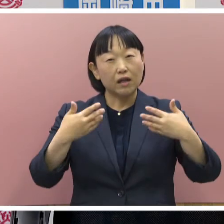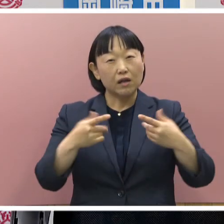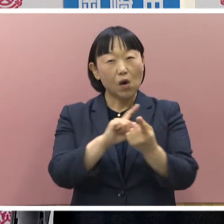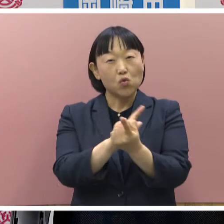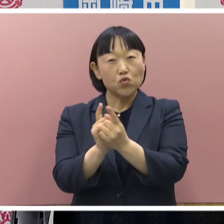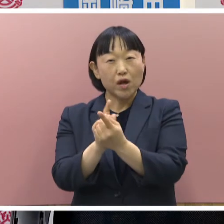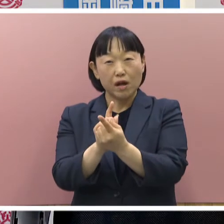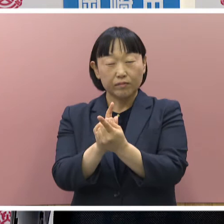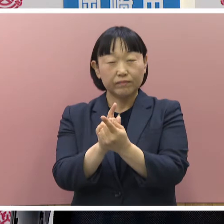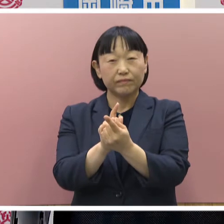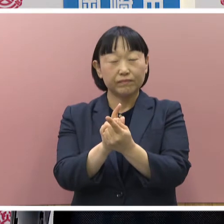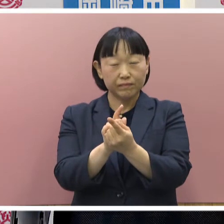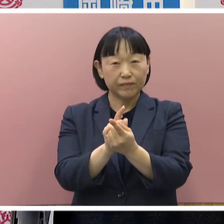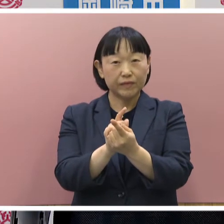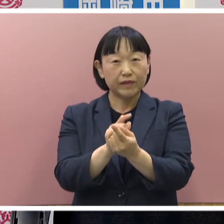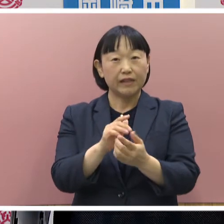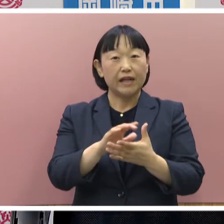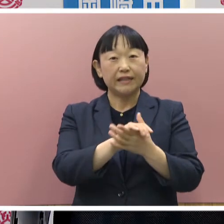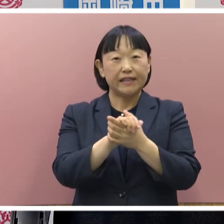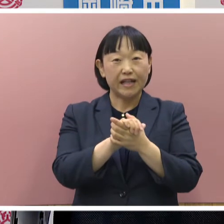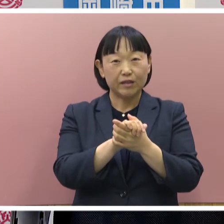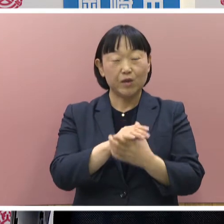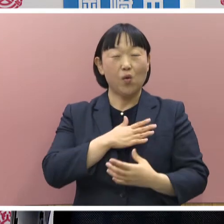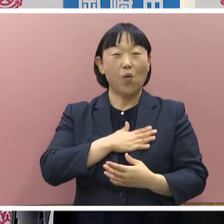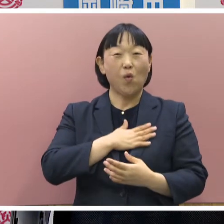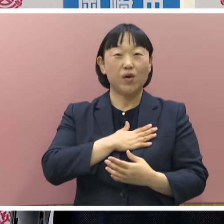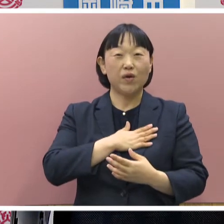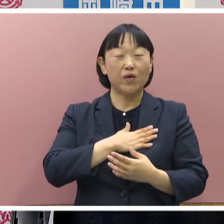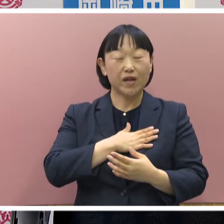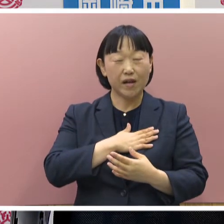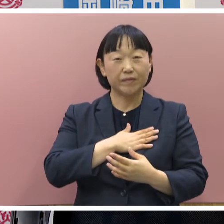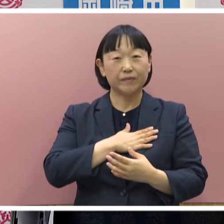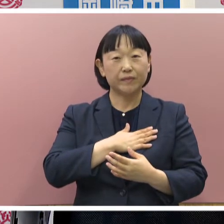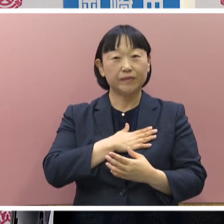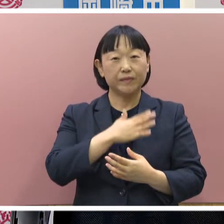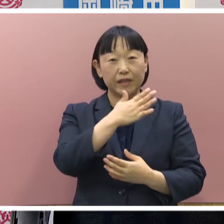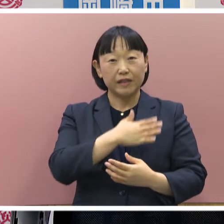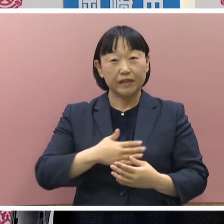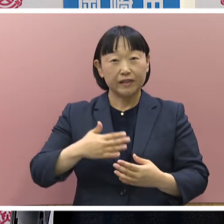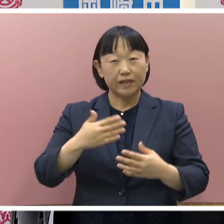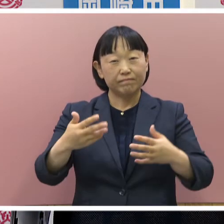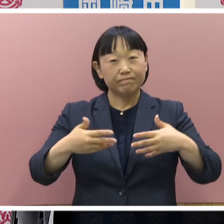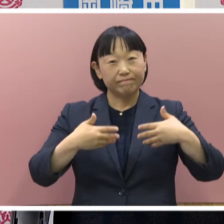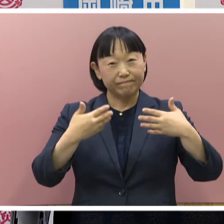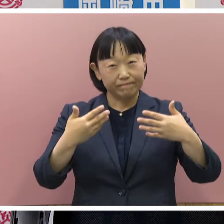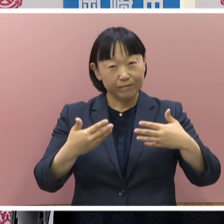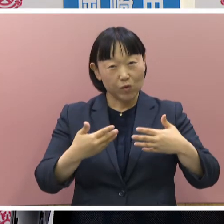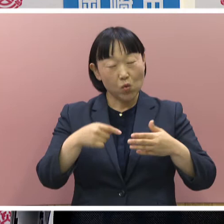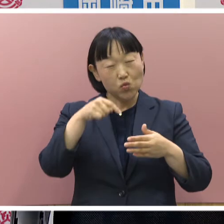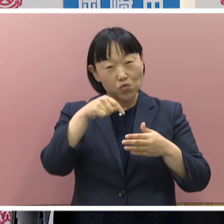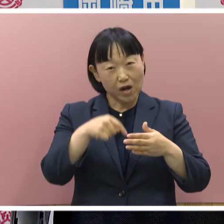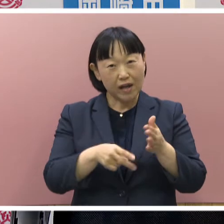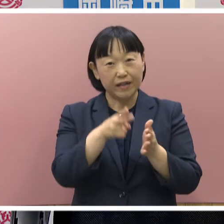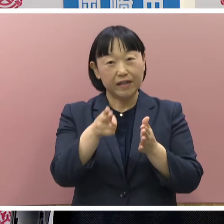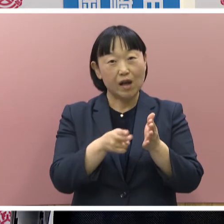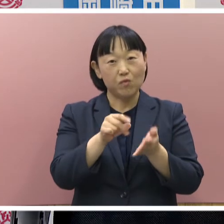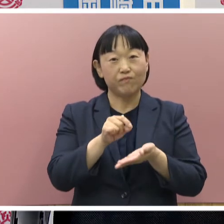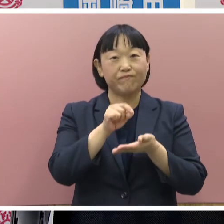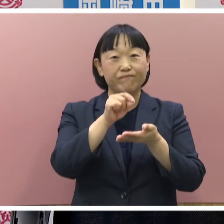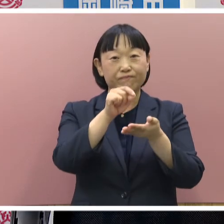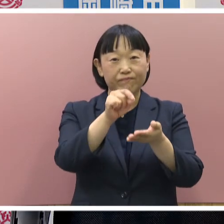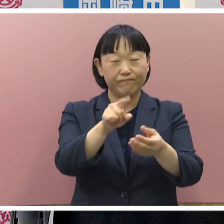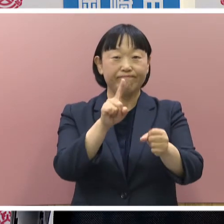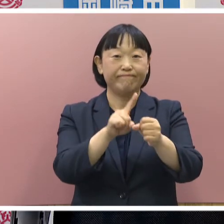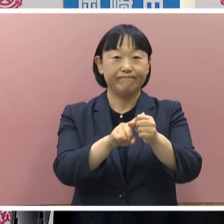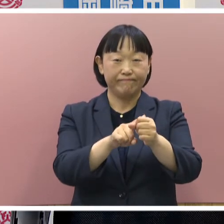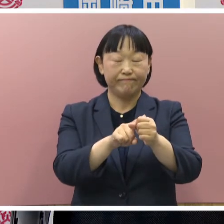もらうことで、親しみや心地よさが灯る、心身に明かりがつくような深みのある旅を提供することを目指